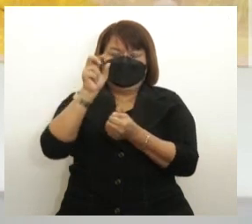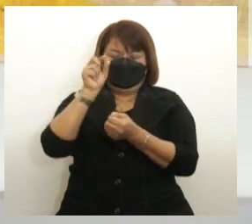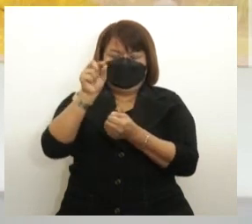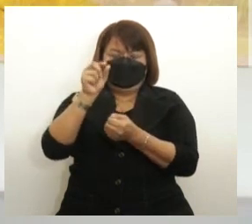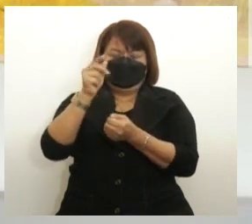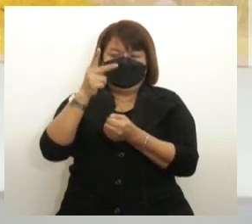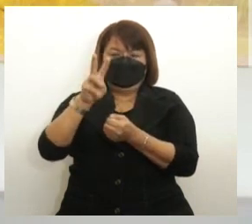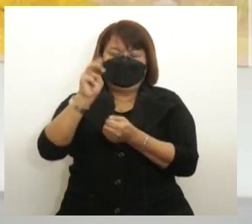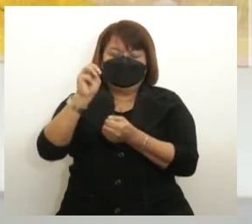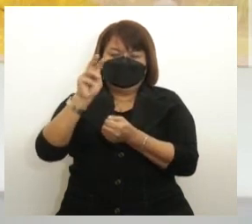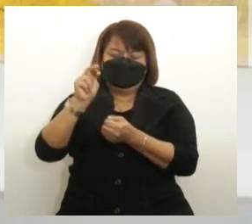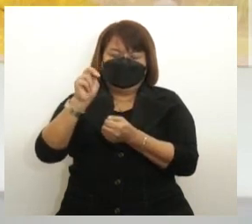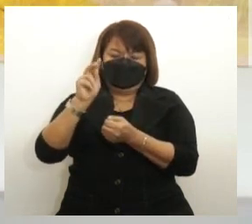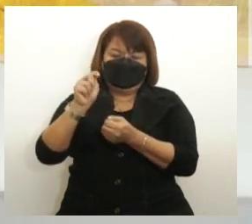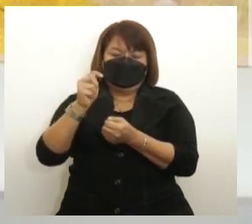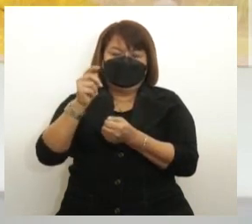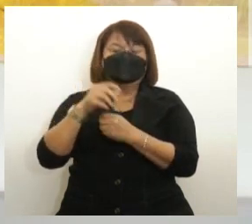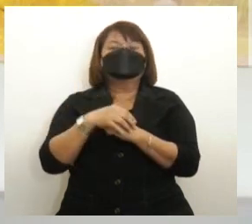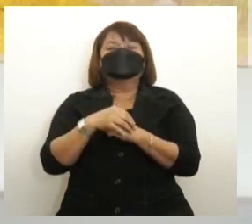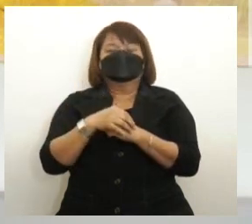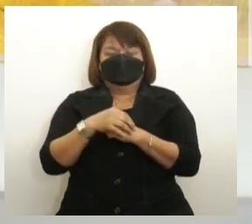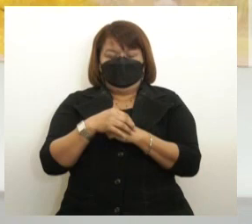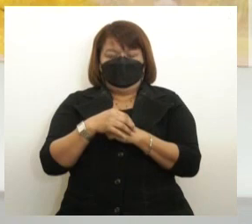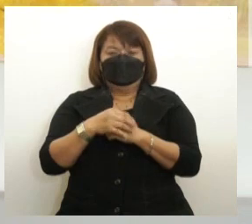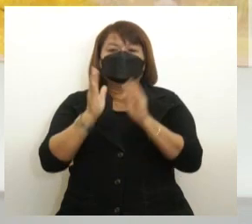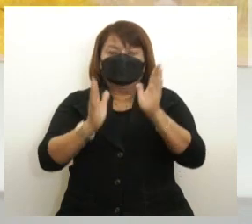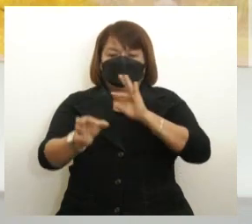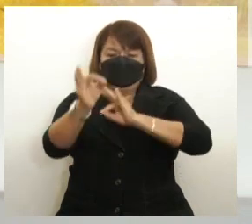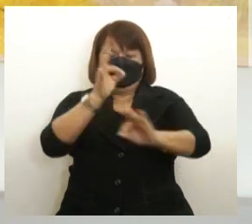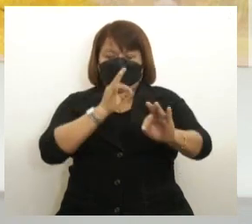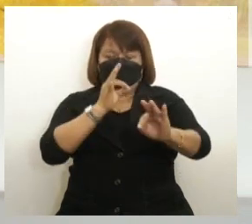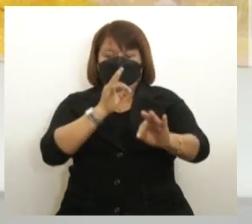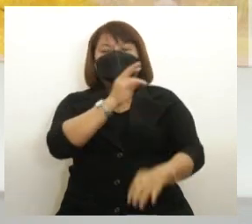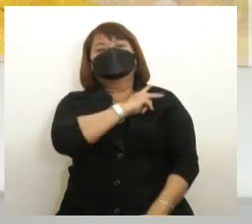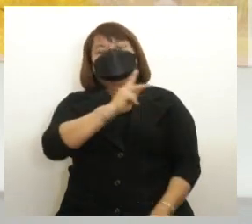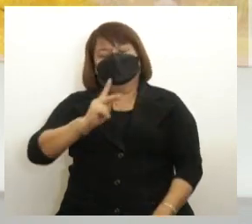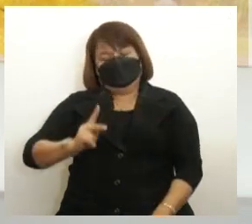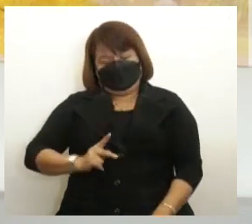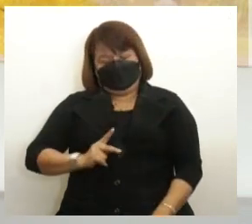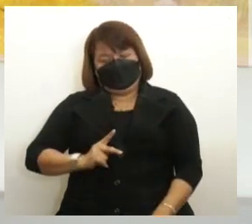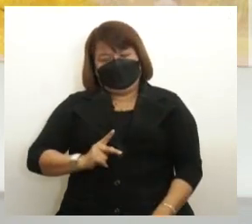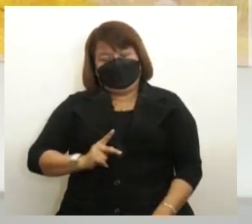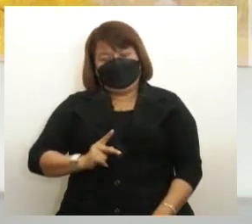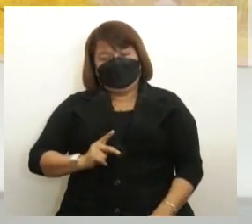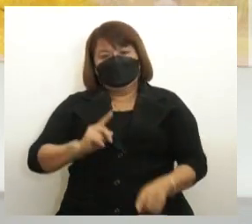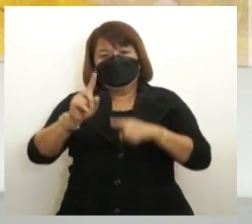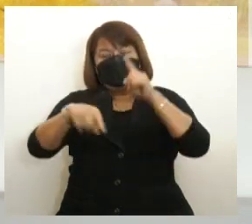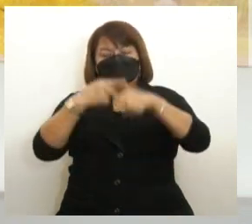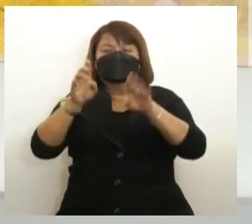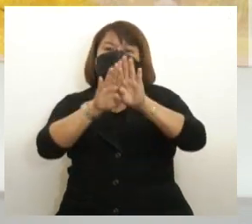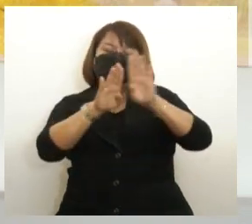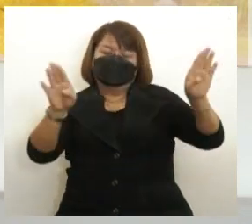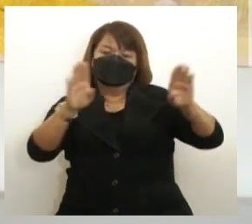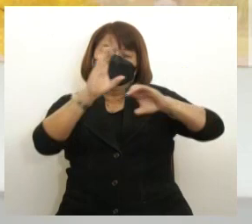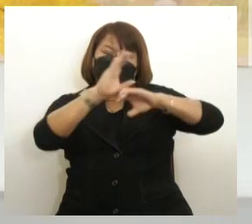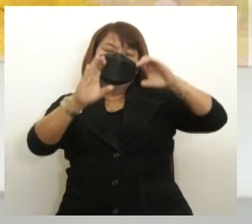าพงศ์รัตนสุวรรณที่เป็นผู้แทนพระองค์ได้ไปเปิดโครงการหรือเยี่ยมนิทร